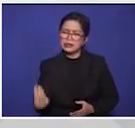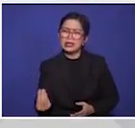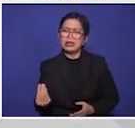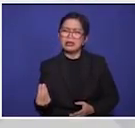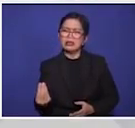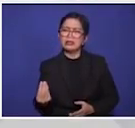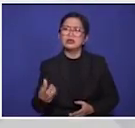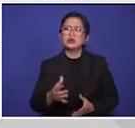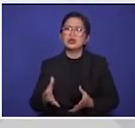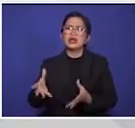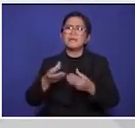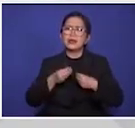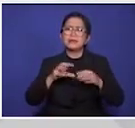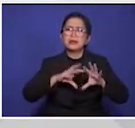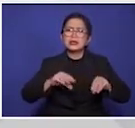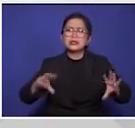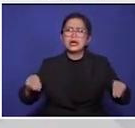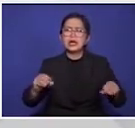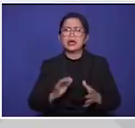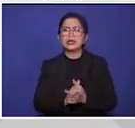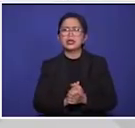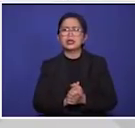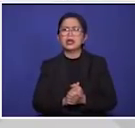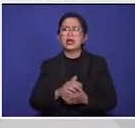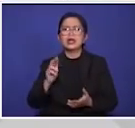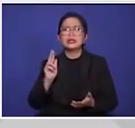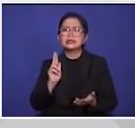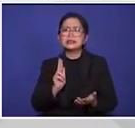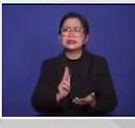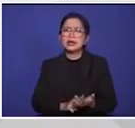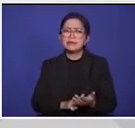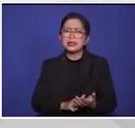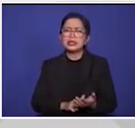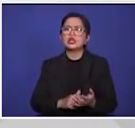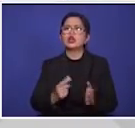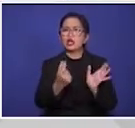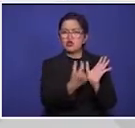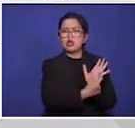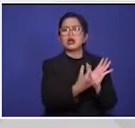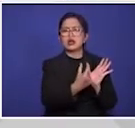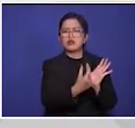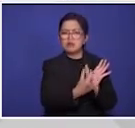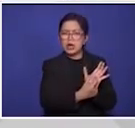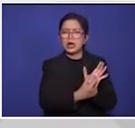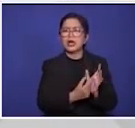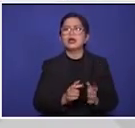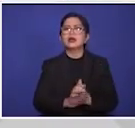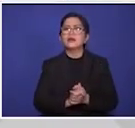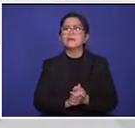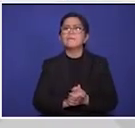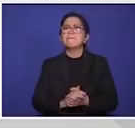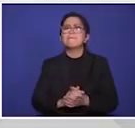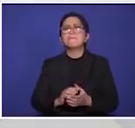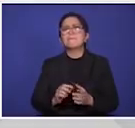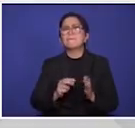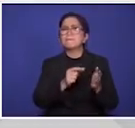hak mendapatkan lapangan pekerjaan seperti dijamin oleh konstitusi kita undang-undang Dasar 45 pasal 27 ayat